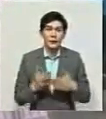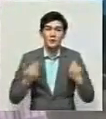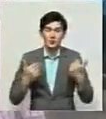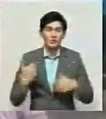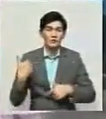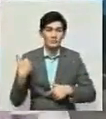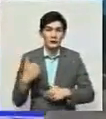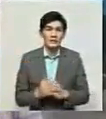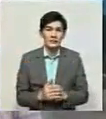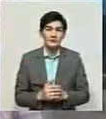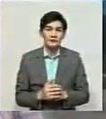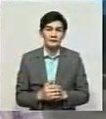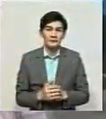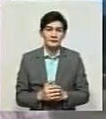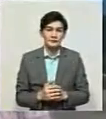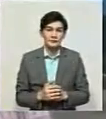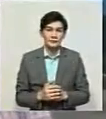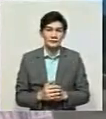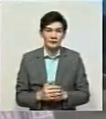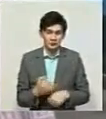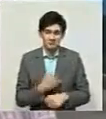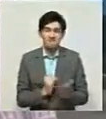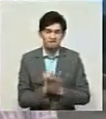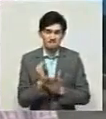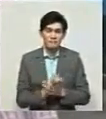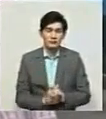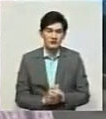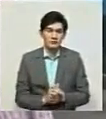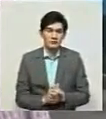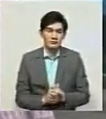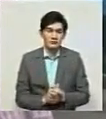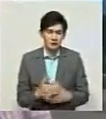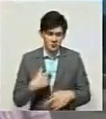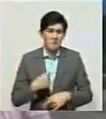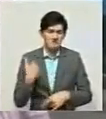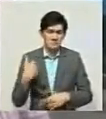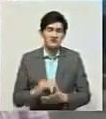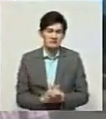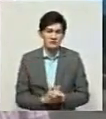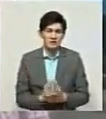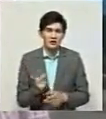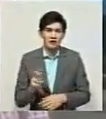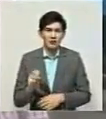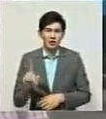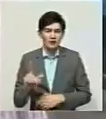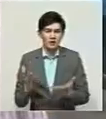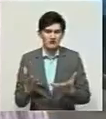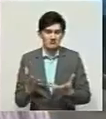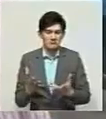สุขดีและอย่างก็ถูกใจแหละนะเพราะว่าถ้าไม่ได้คสช.ก็คงจะไม่